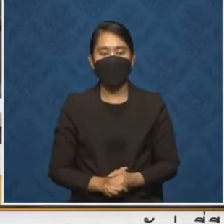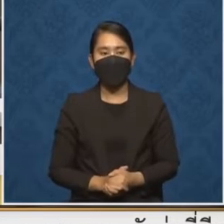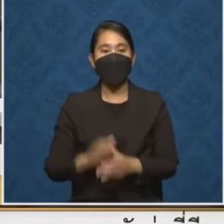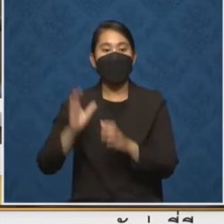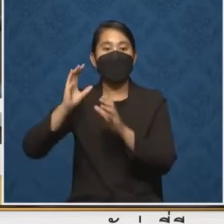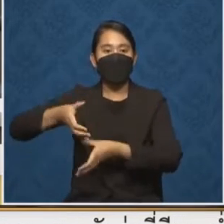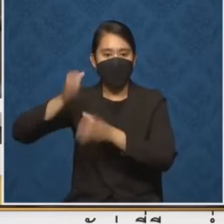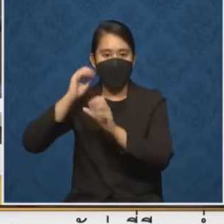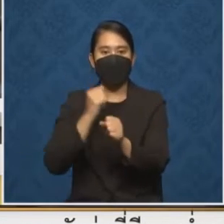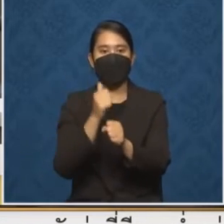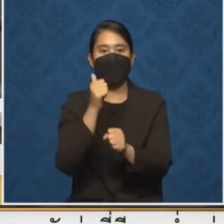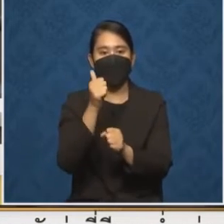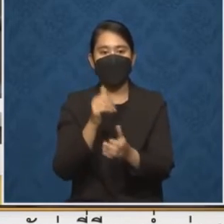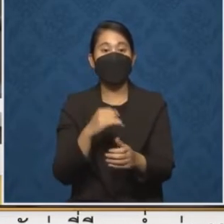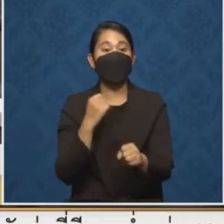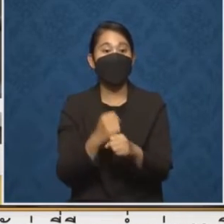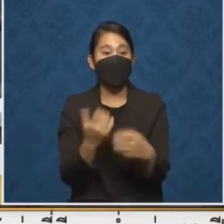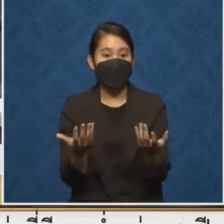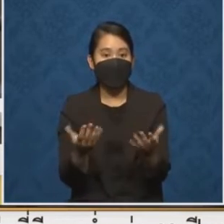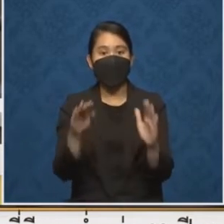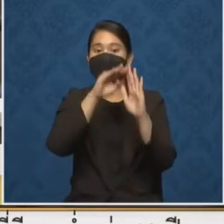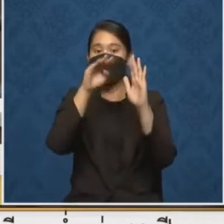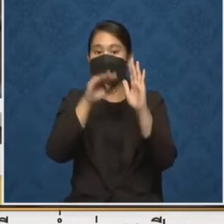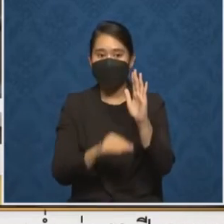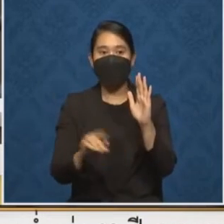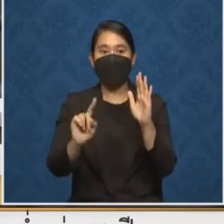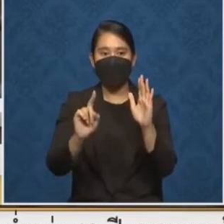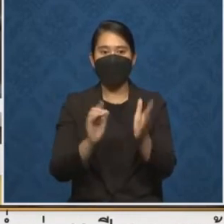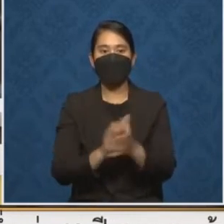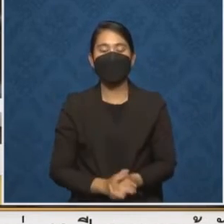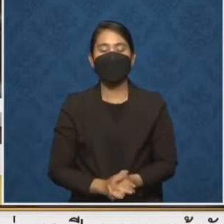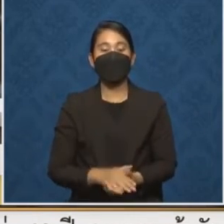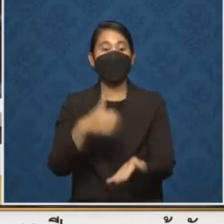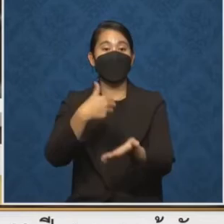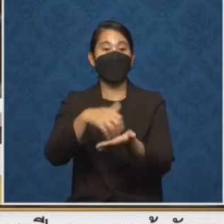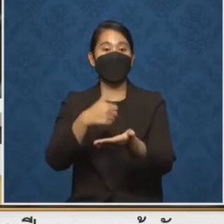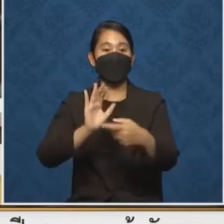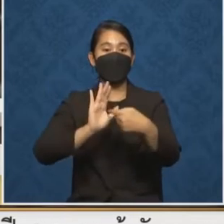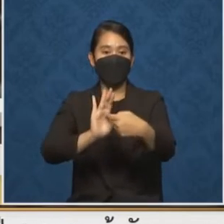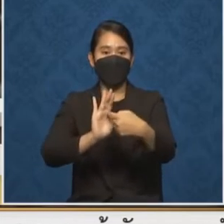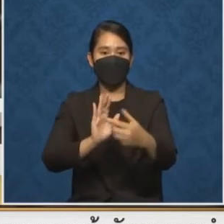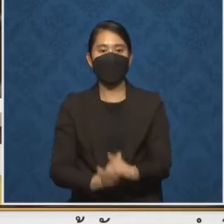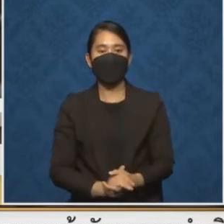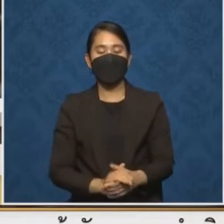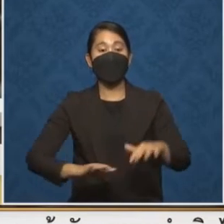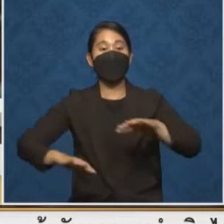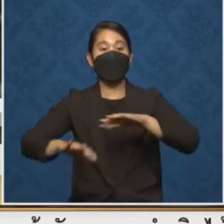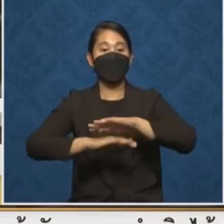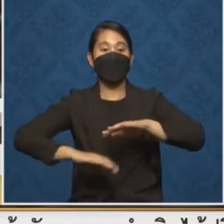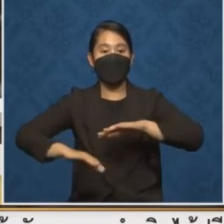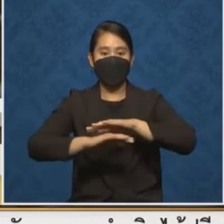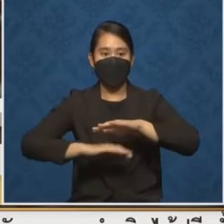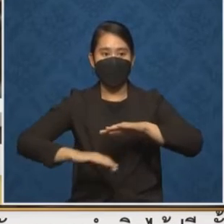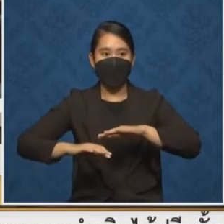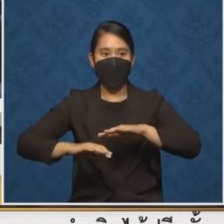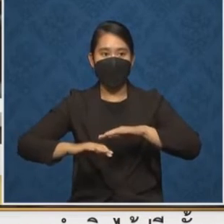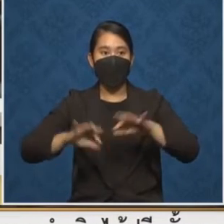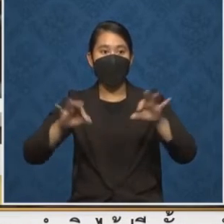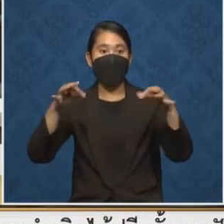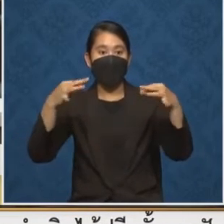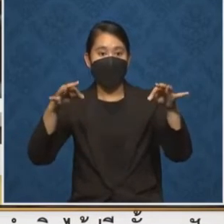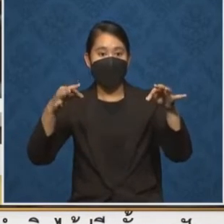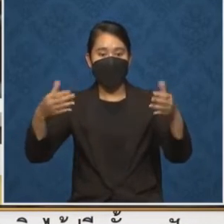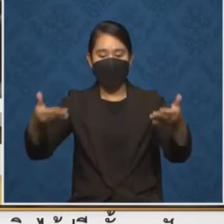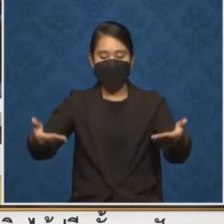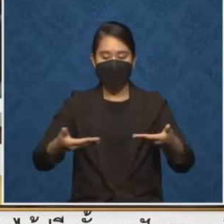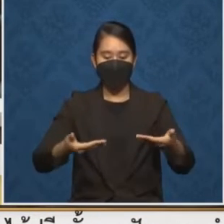ทบทวนอยางไรฮะกรณีใต่บ้างกรณีที่หน่ก็คือว่าหลกฐานบางอย่างไมไดมีการนมา